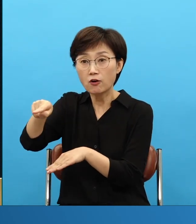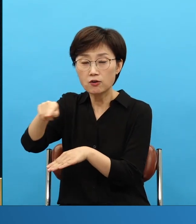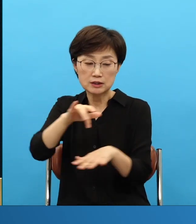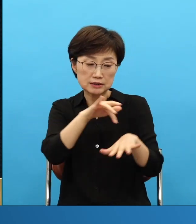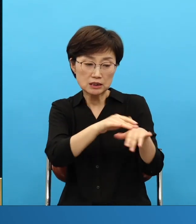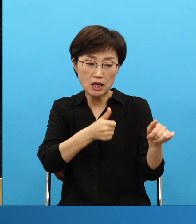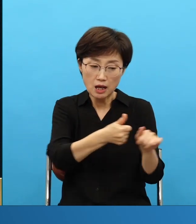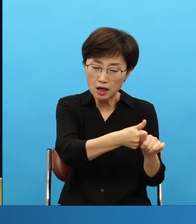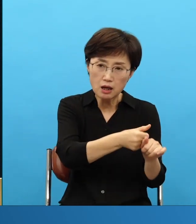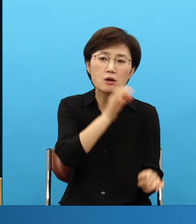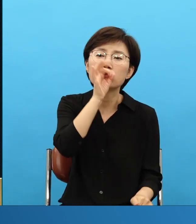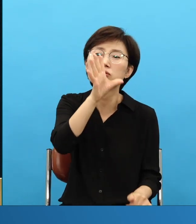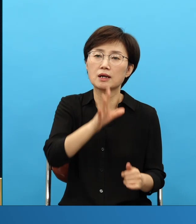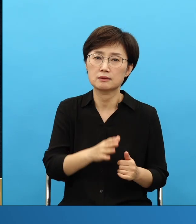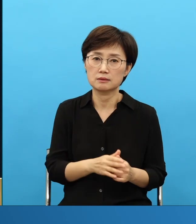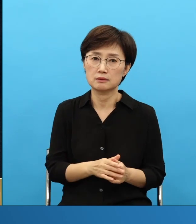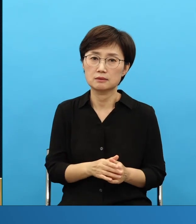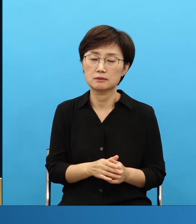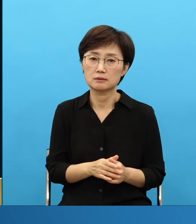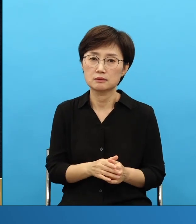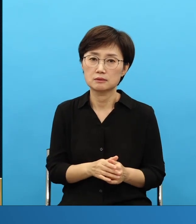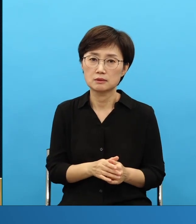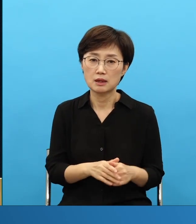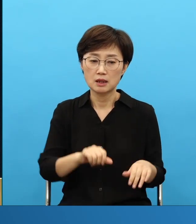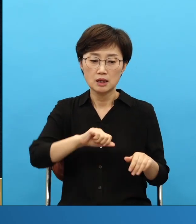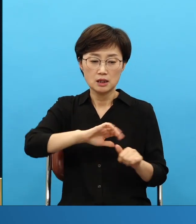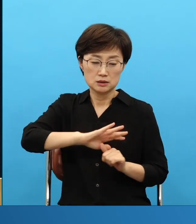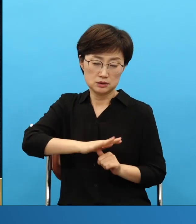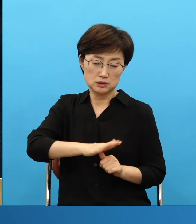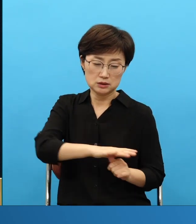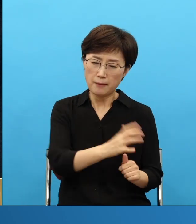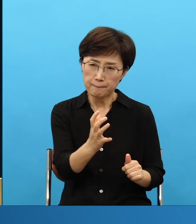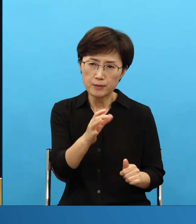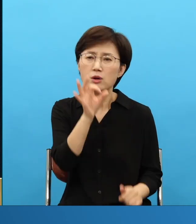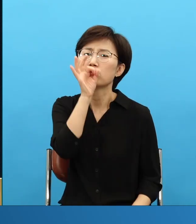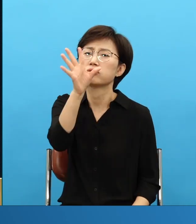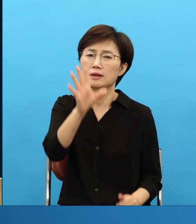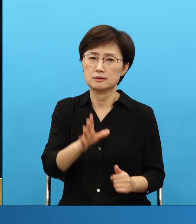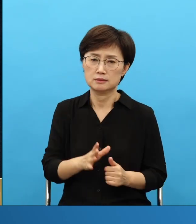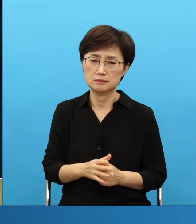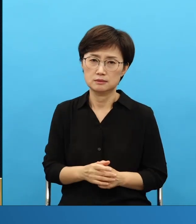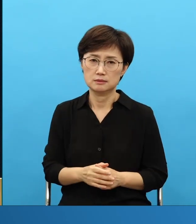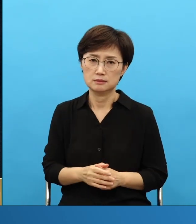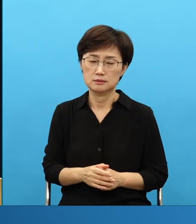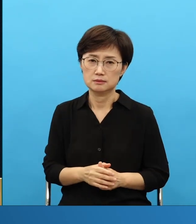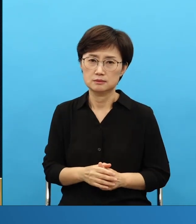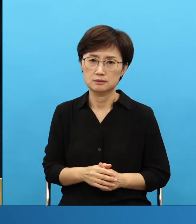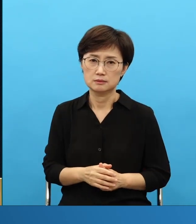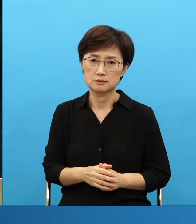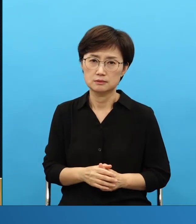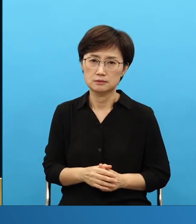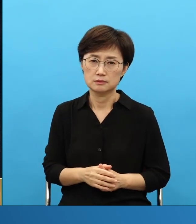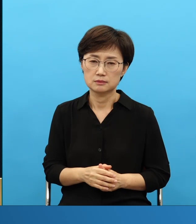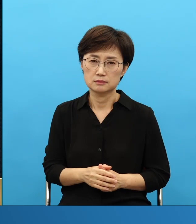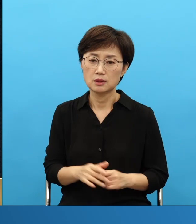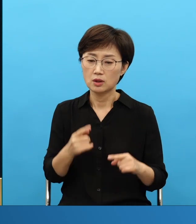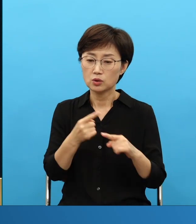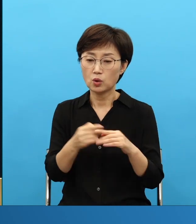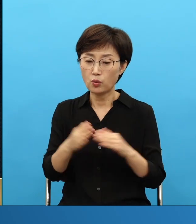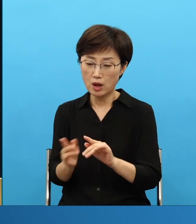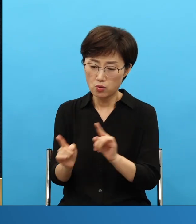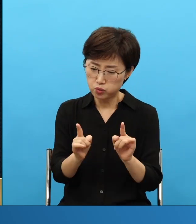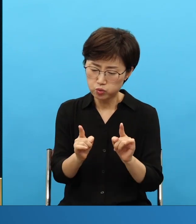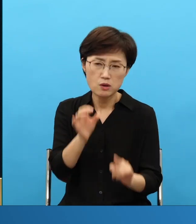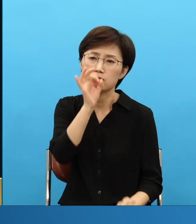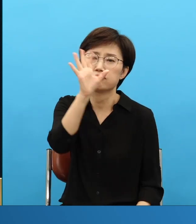that. 미안합니다만 재앙에서 못 빠져나옵니다. And I'm sorry to say this, but through that you cannot come out from disasters. 교회 살릴